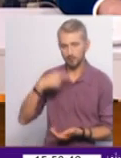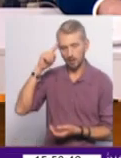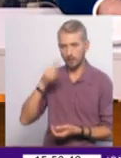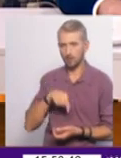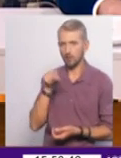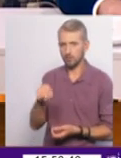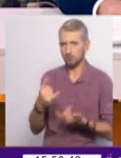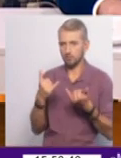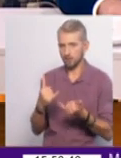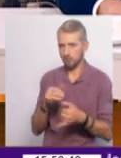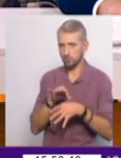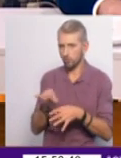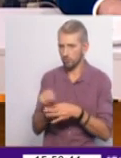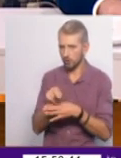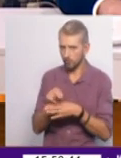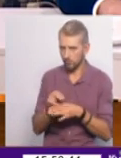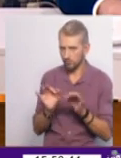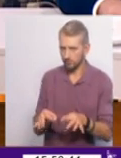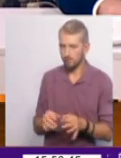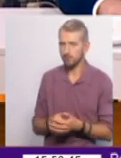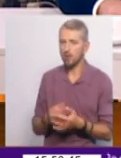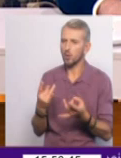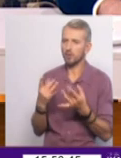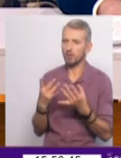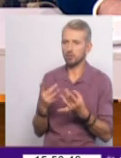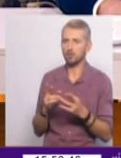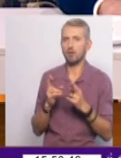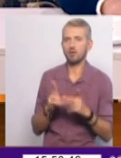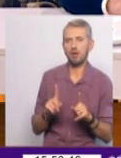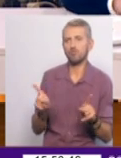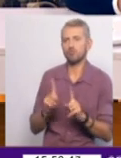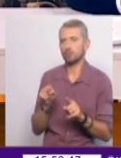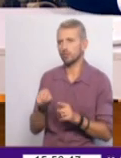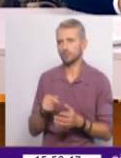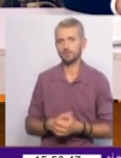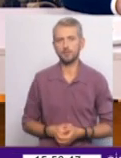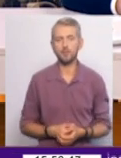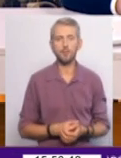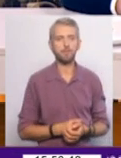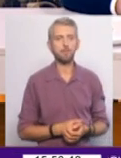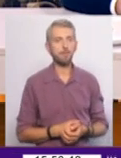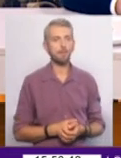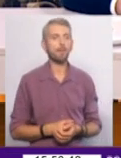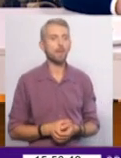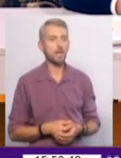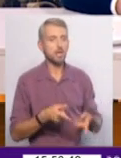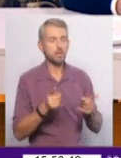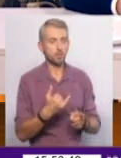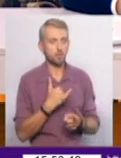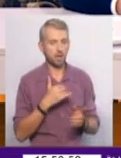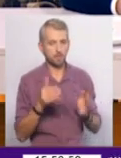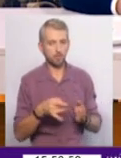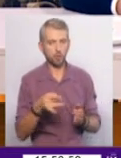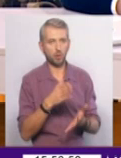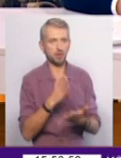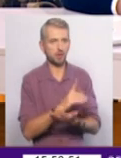ній зараз проводиться ремонт, реконструкція. Так, розкажіть, так, яким чином і на якому етапі цей процес нині? Дійсно, у нас на мікрорайоні є